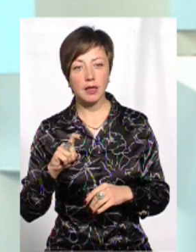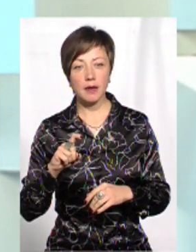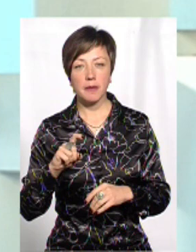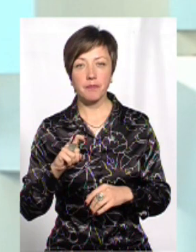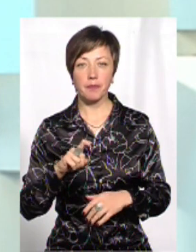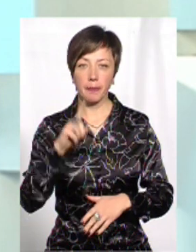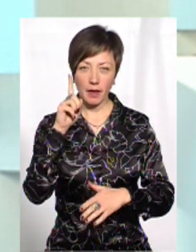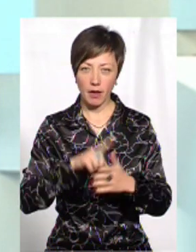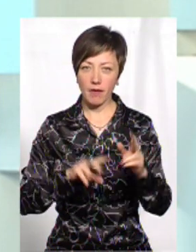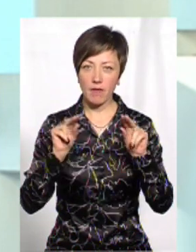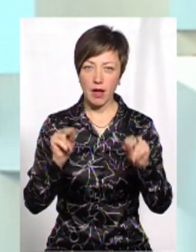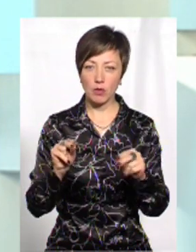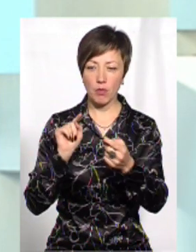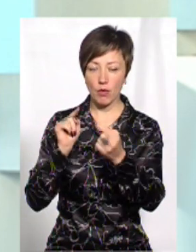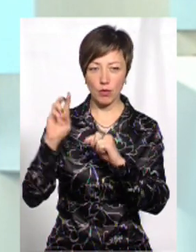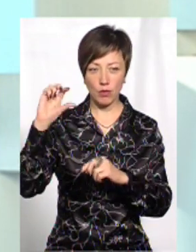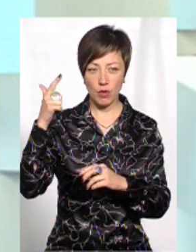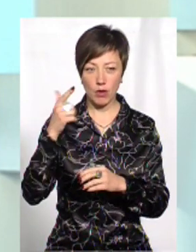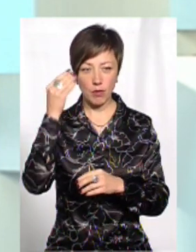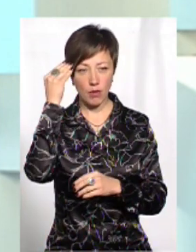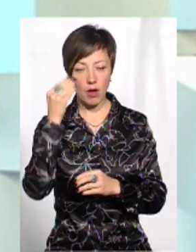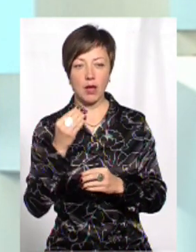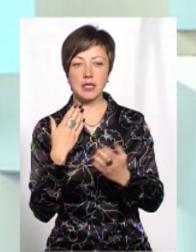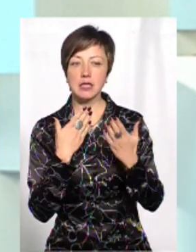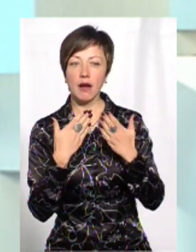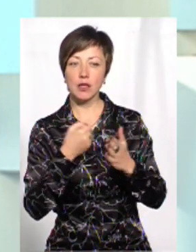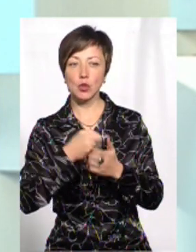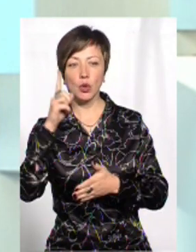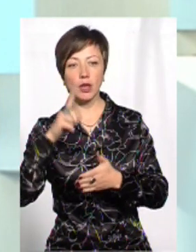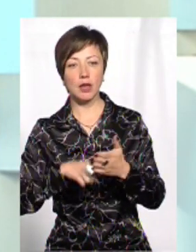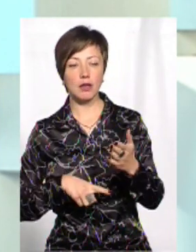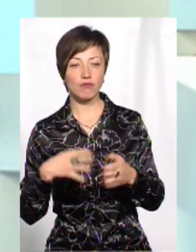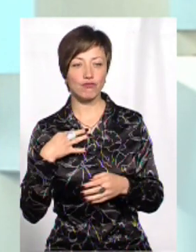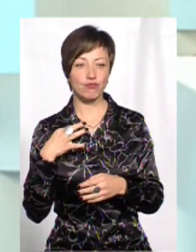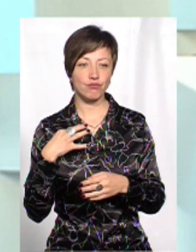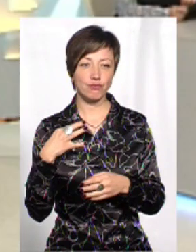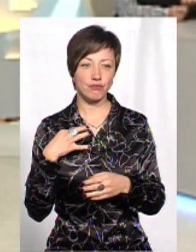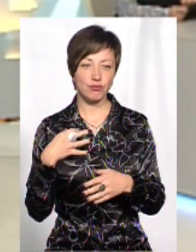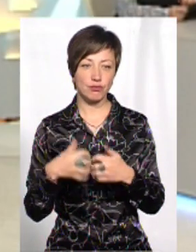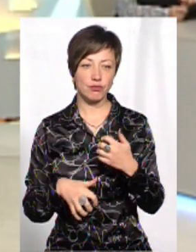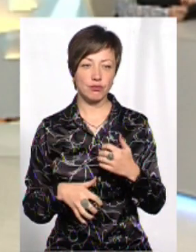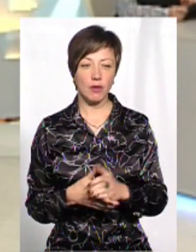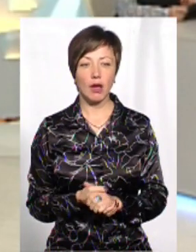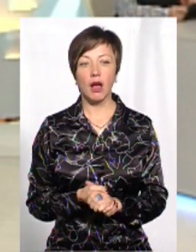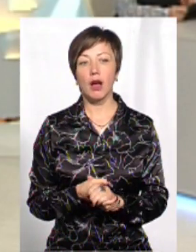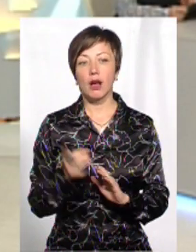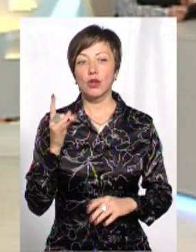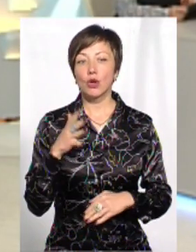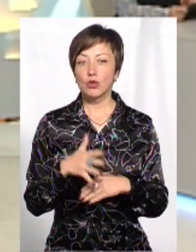сповідувала відверто атеїстичних поглядів, то принаймні ставилась до релігії досить індиферентно, тобто байдуже.